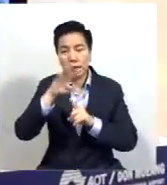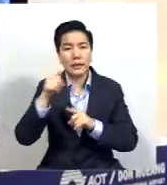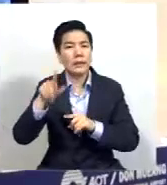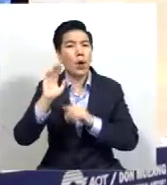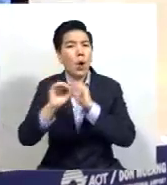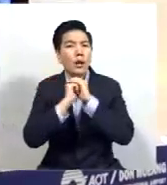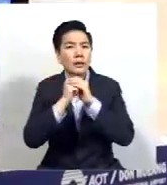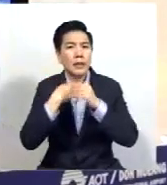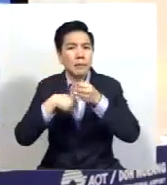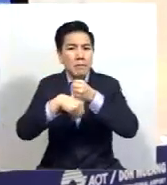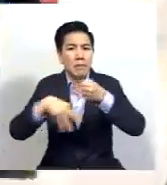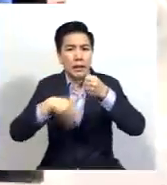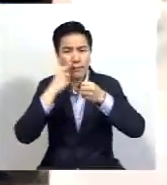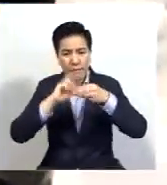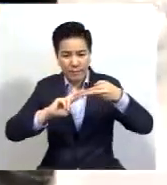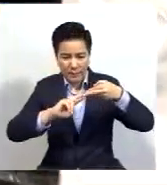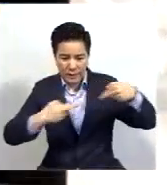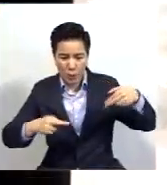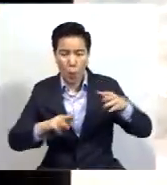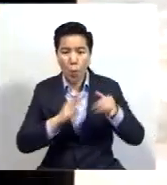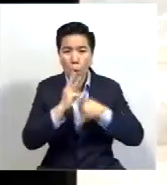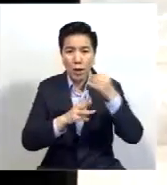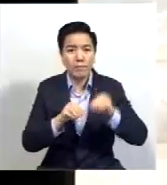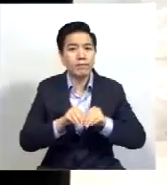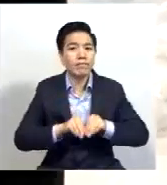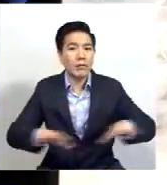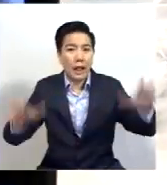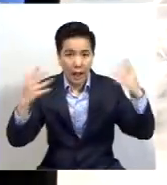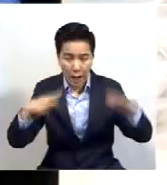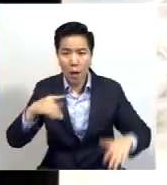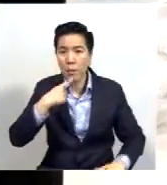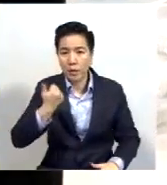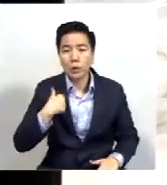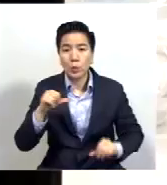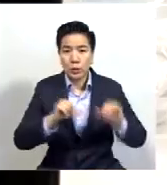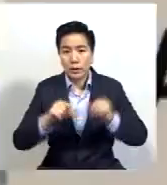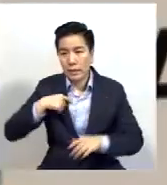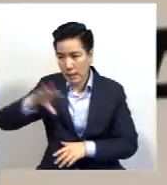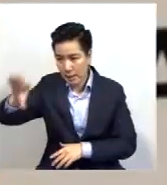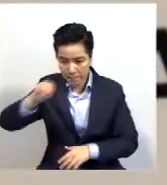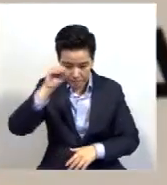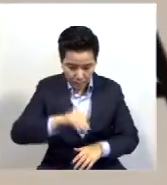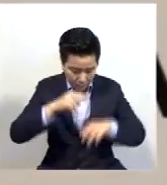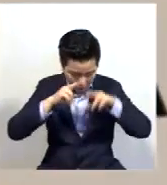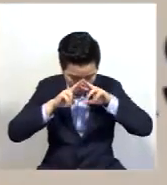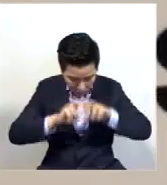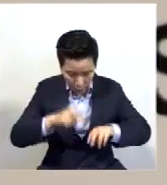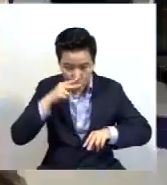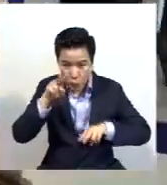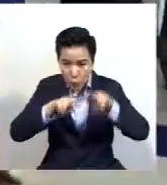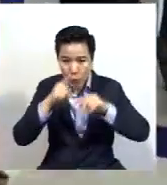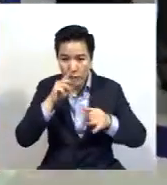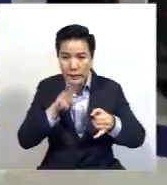ครงสร้างรหัสพันธุกรรมตัวเชื้อไวรัสโคโรนาออกมาแล้วจึงทำให้กรมวิทยาศาสตร์การแพทย์สามารถตรวจยืน